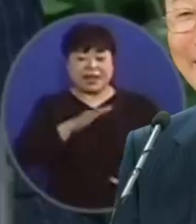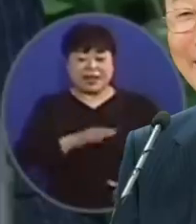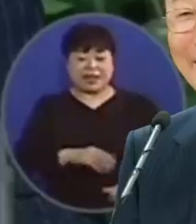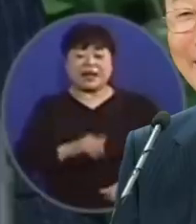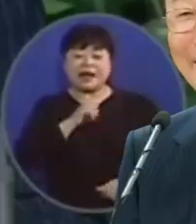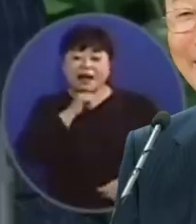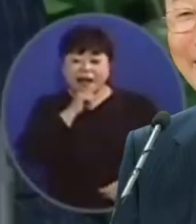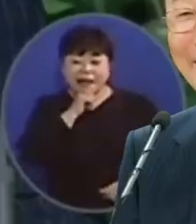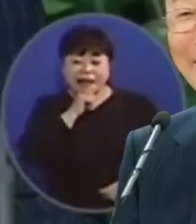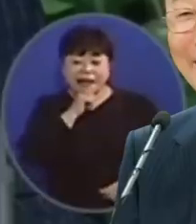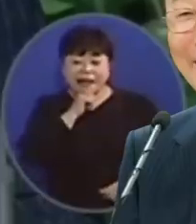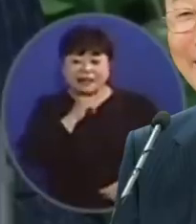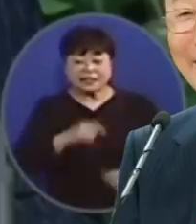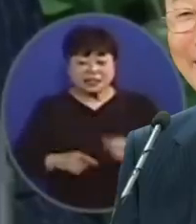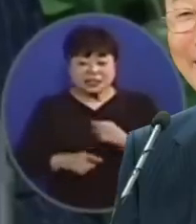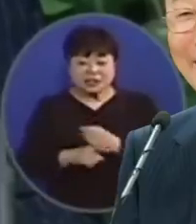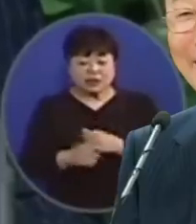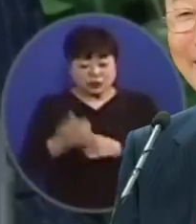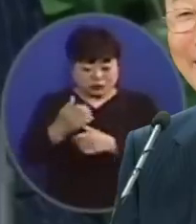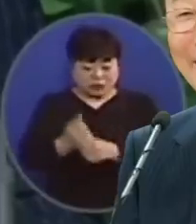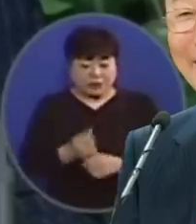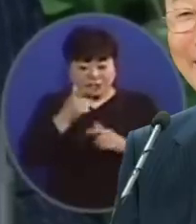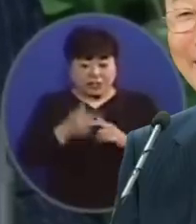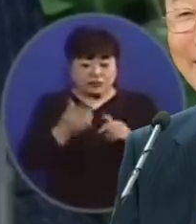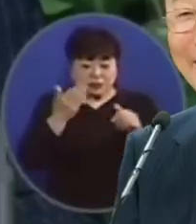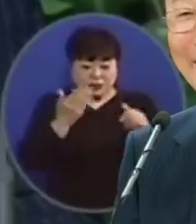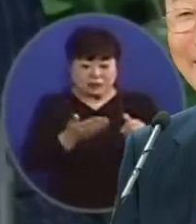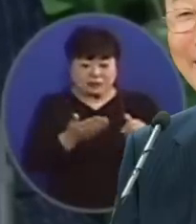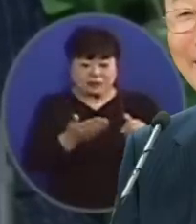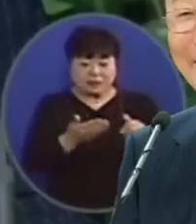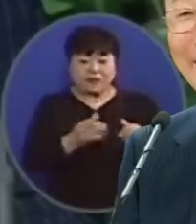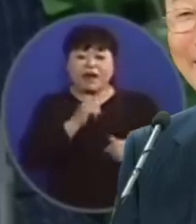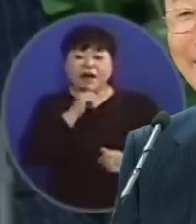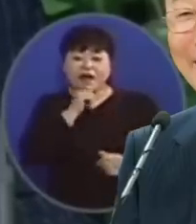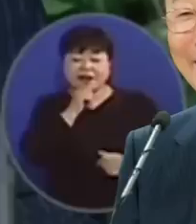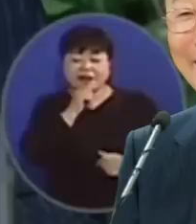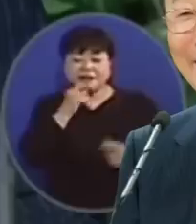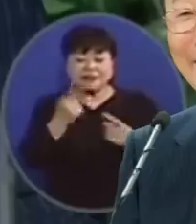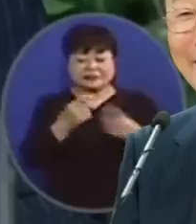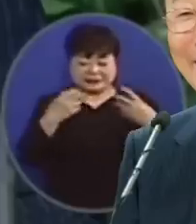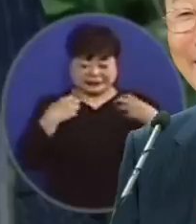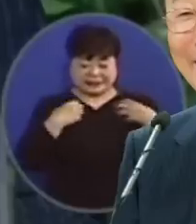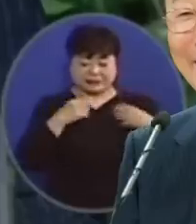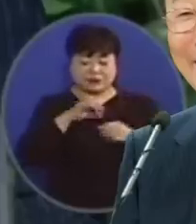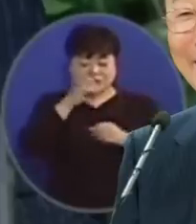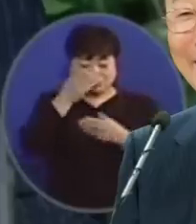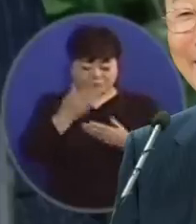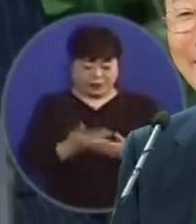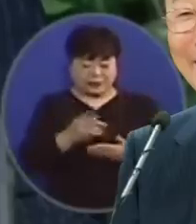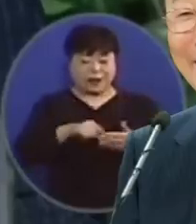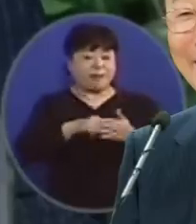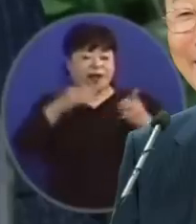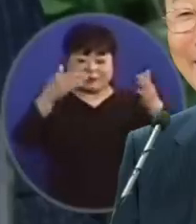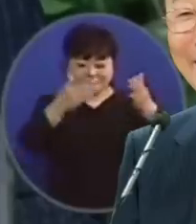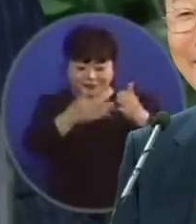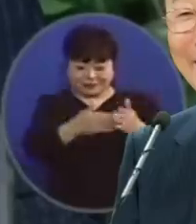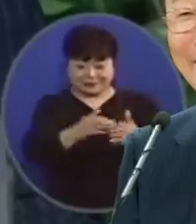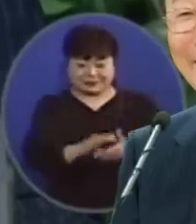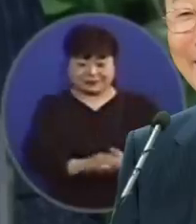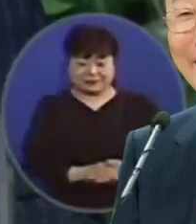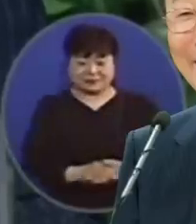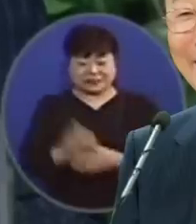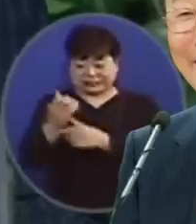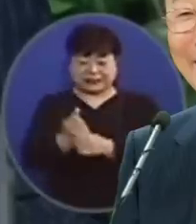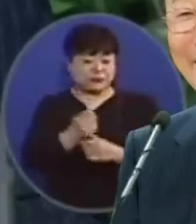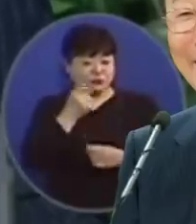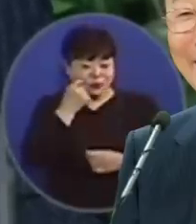빌미로 해서 우리를 잡고 있으나 예수님이 가난해져서 저주를 받아서 다 청산해버렸으니까 그것도 잡을 수가